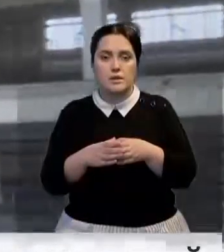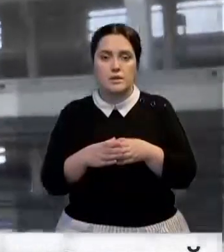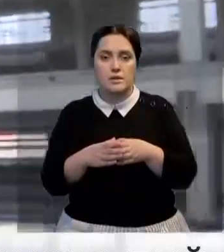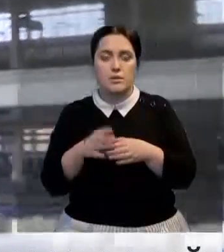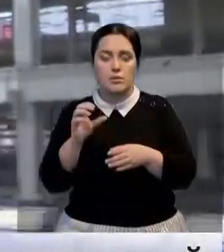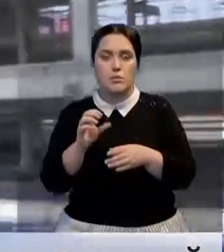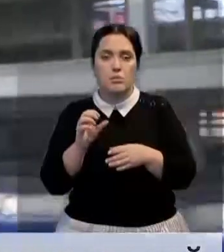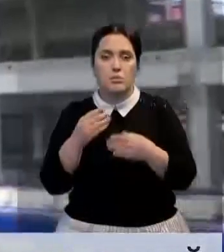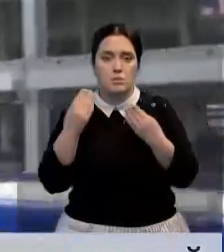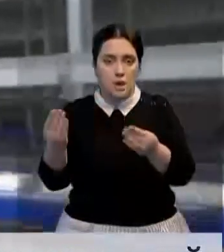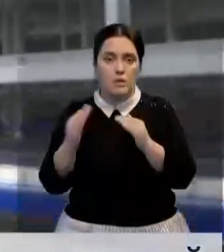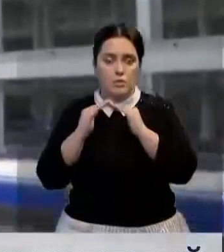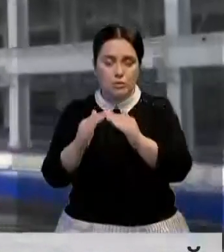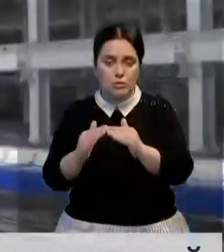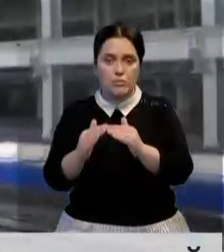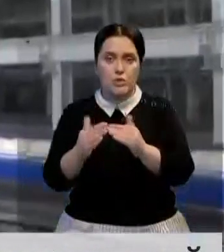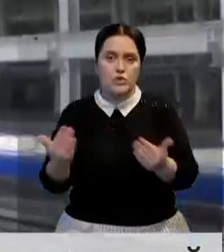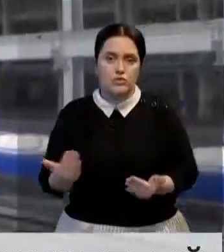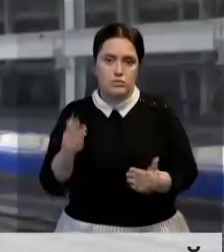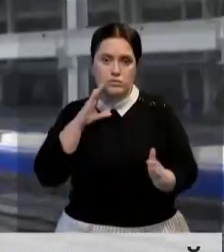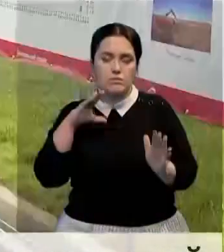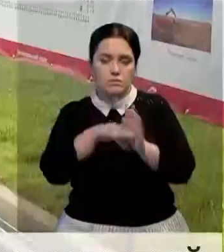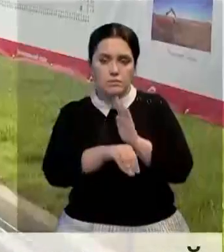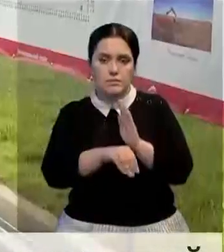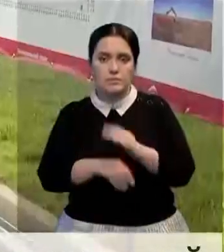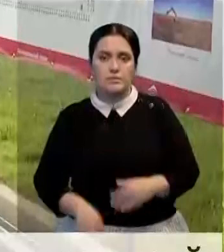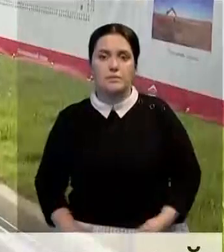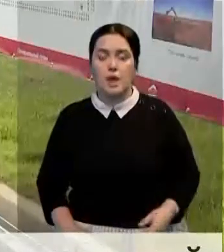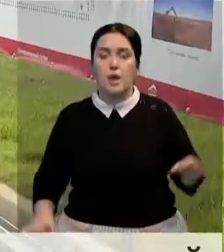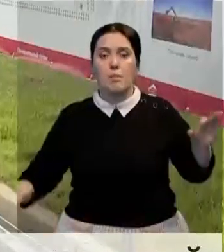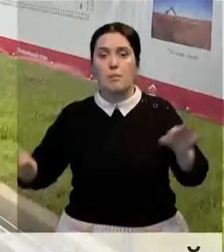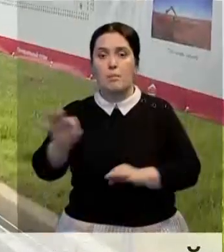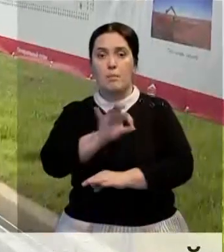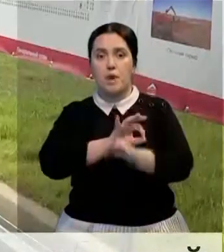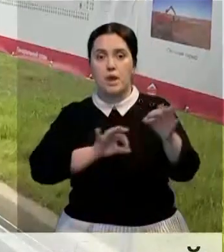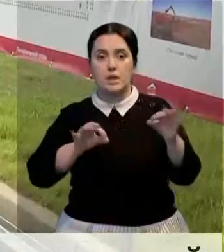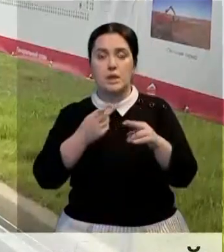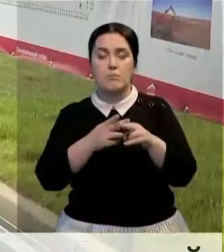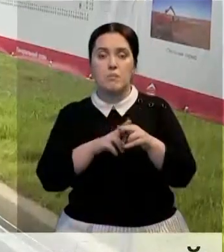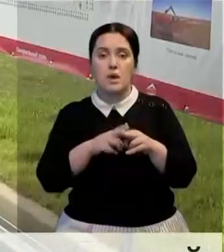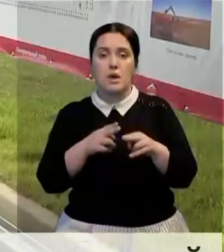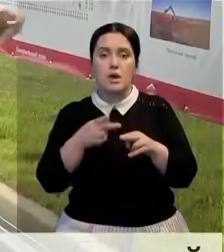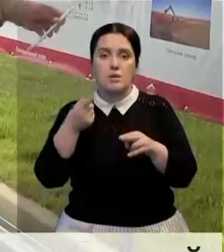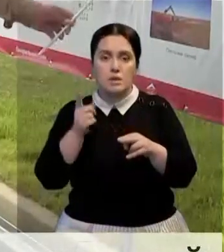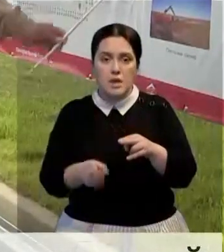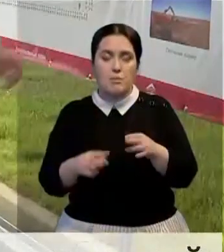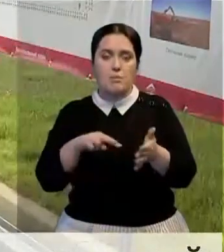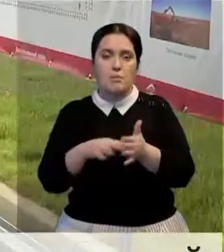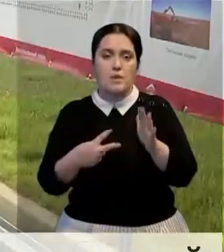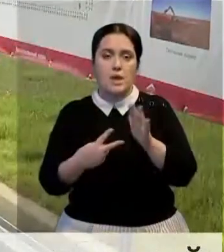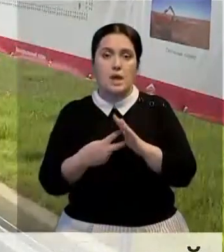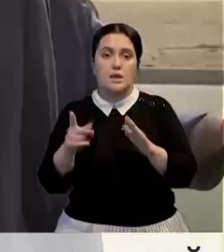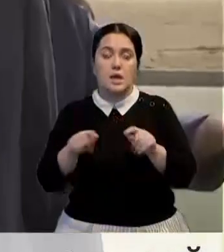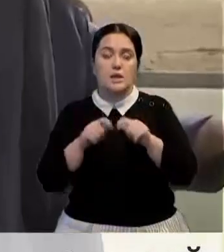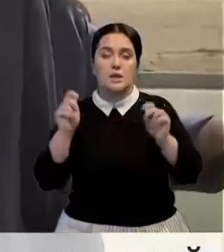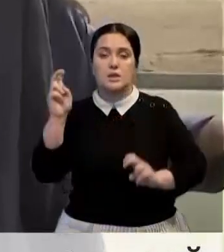возможность обеспечить проживание практически в этой территории. Проект реализован в рамках единой карты индустриализации. На открытии